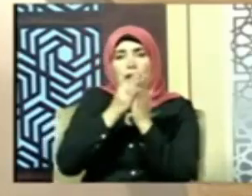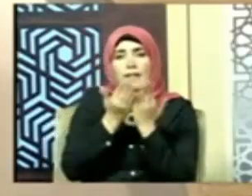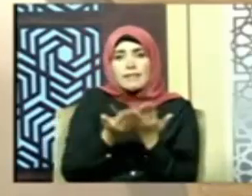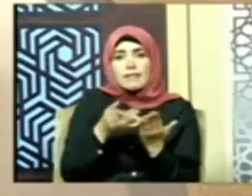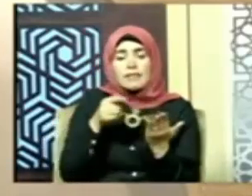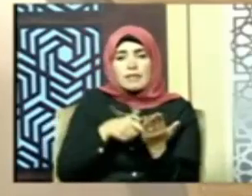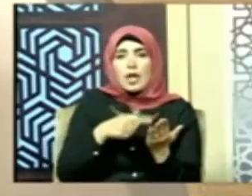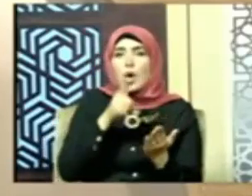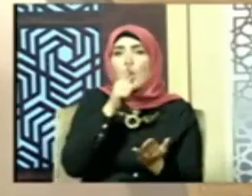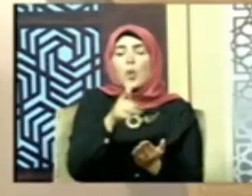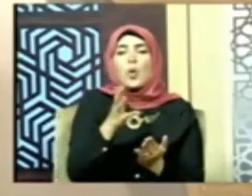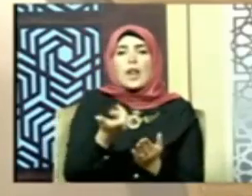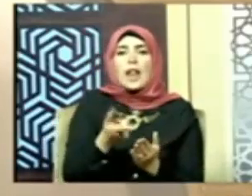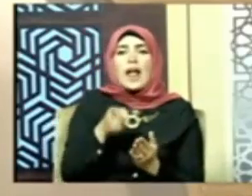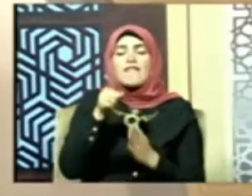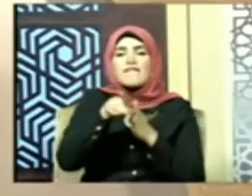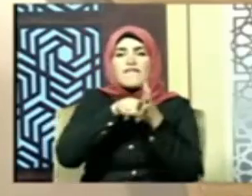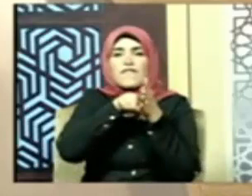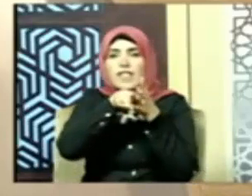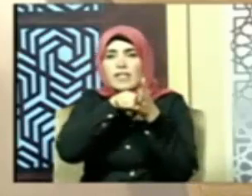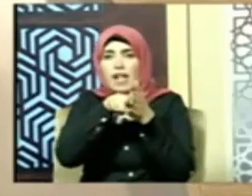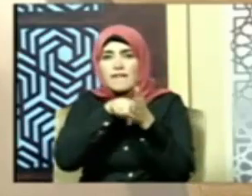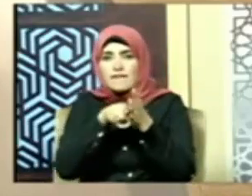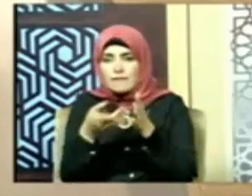وفيكم سماعون لهم.